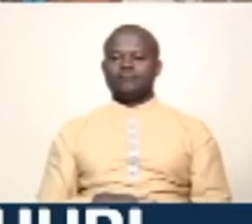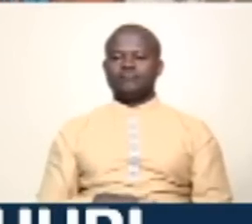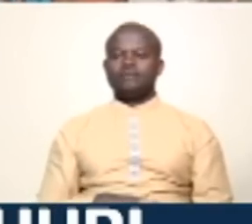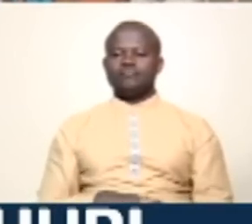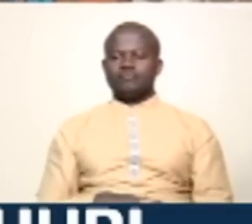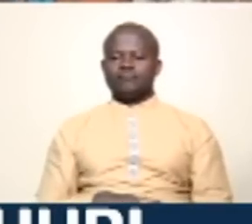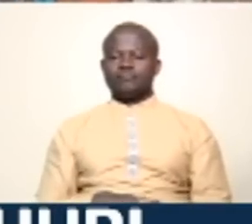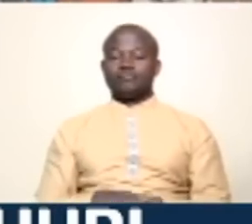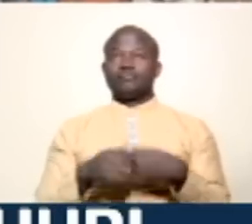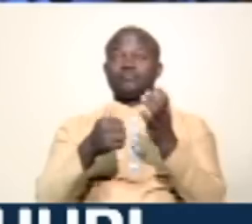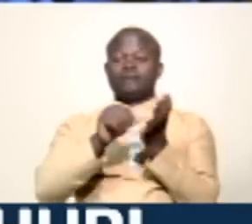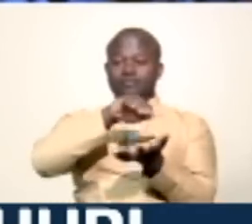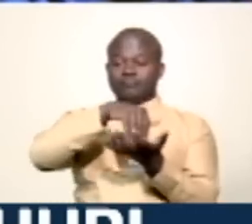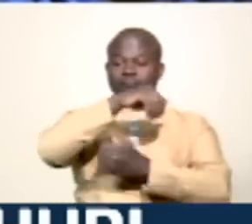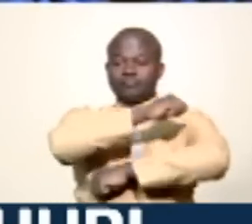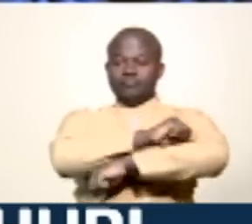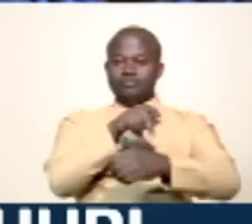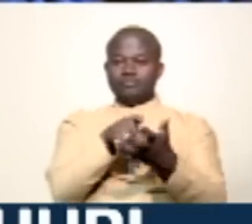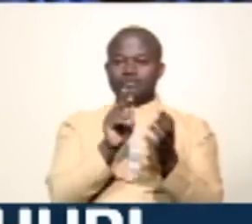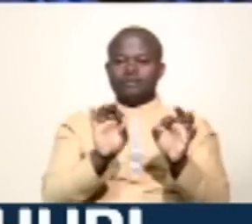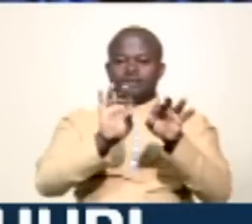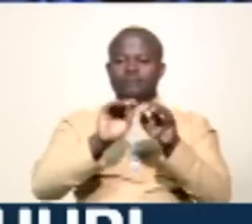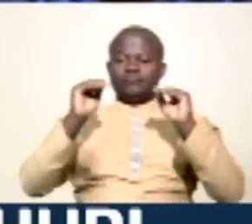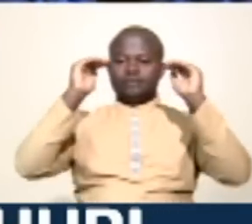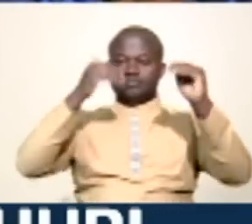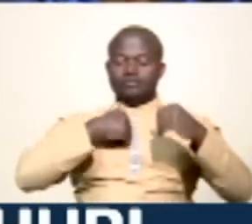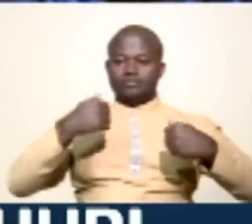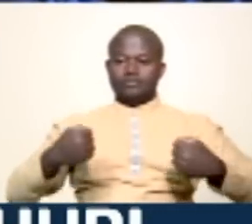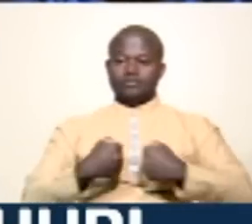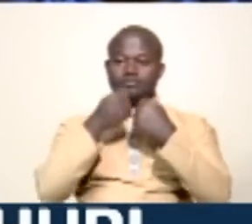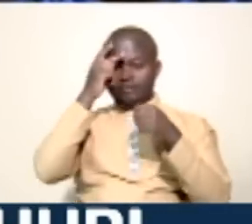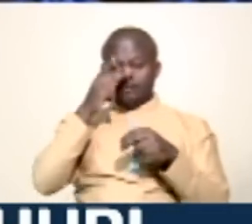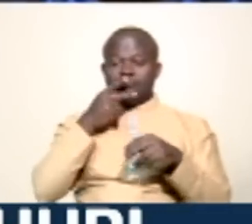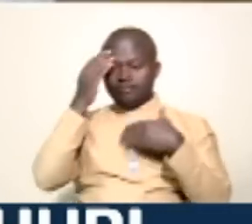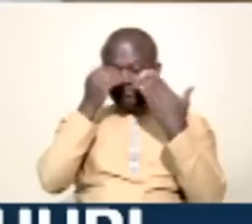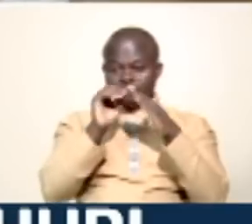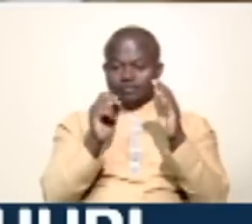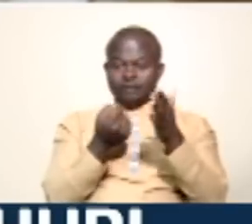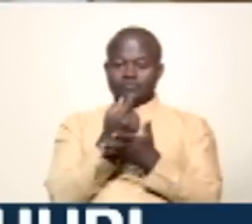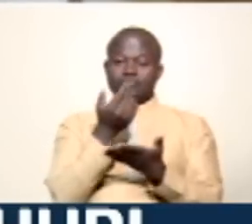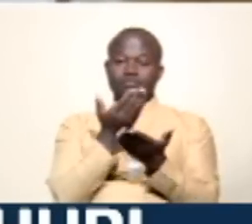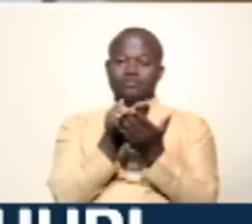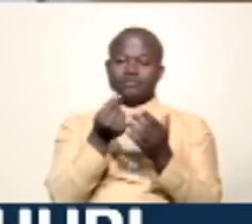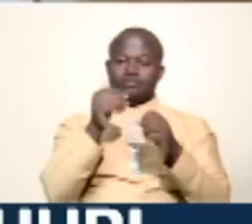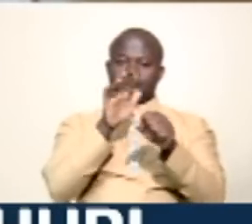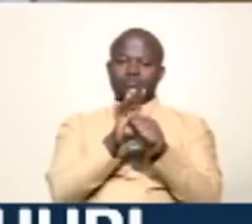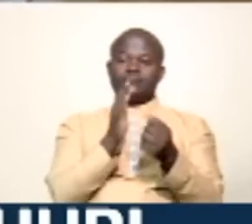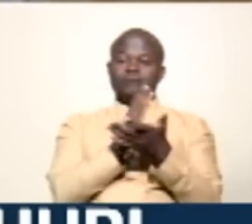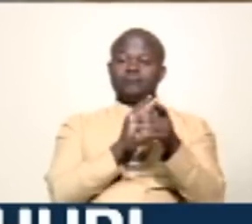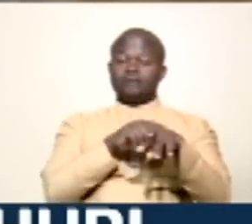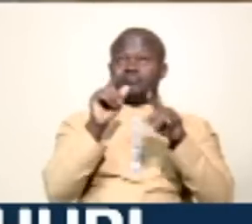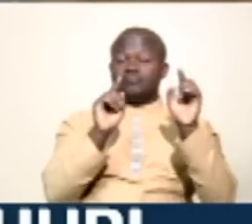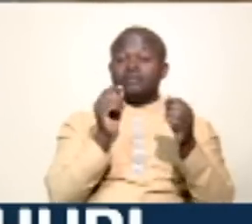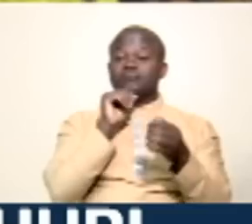Iki kibazo cy'ibigo by'amashuri bihaha ibiribwa ku biciro byo hejuru bigira ingaruka ku babyeyi, kuko bituma basabwa amafaranga menshi rimwe na rimwe